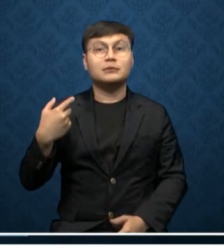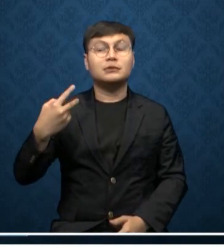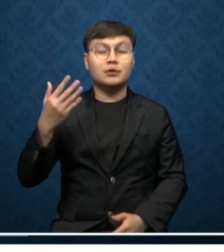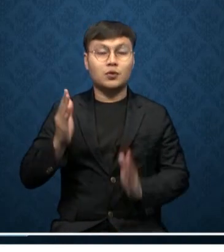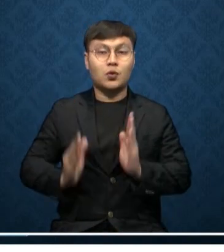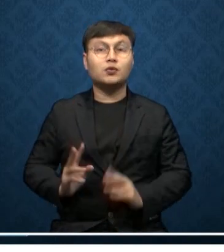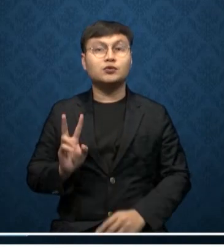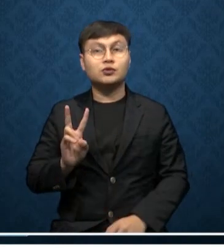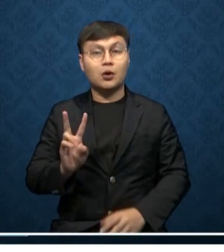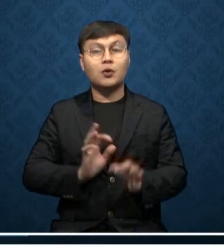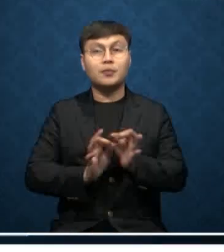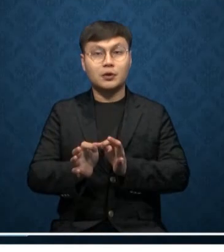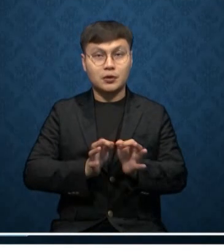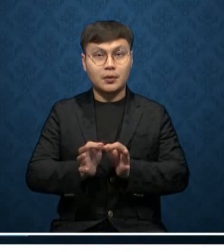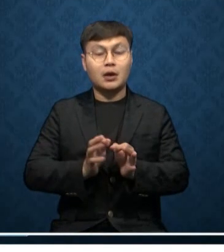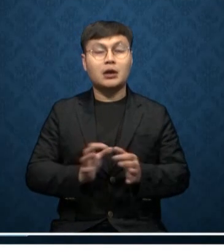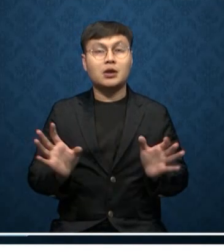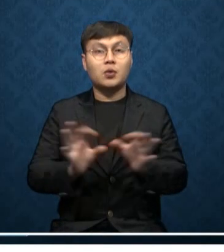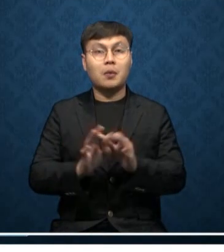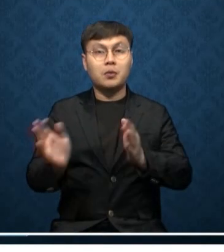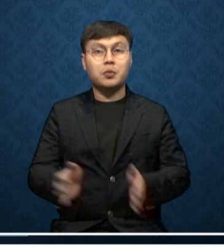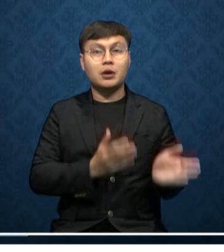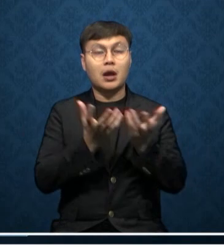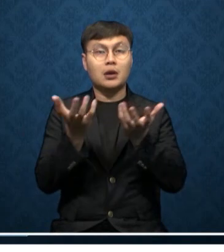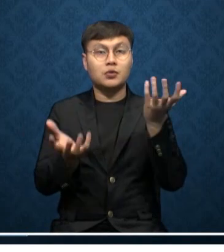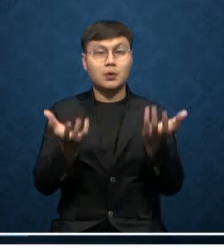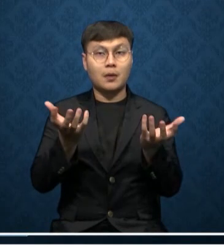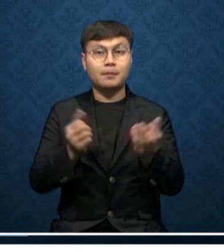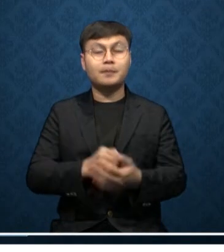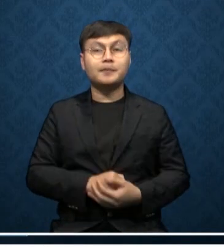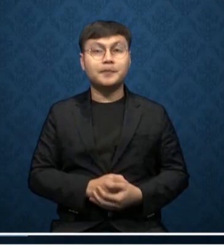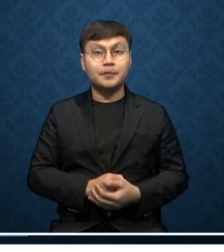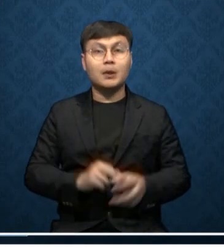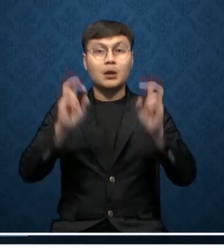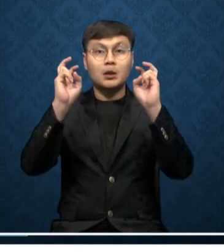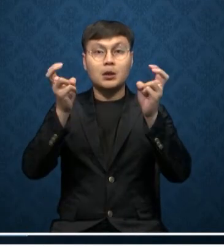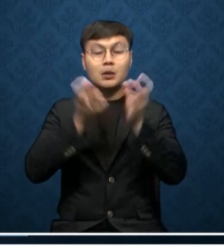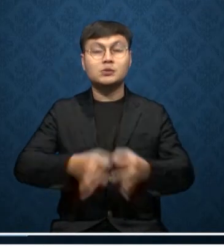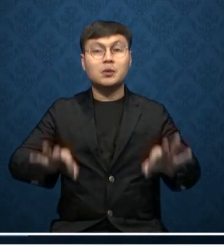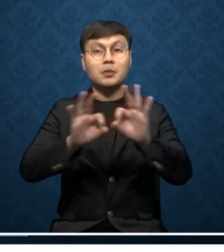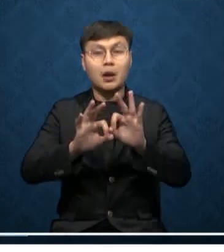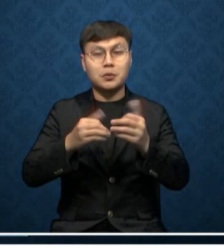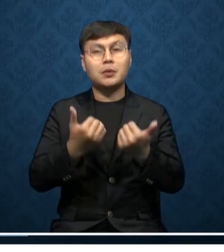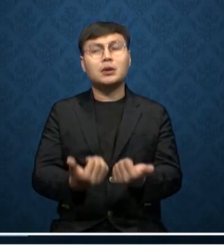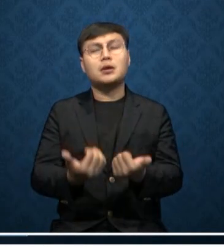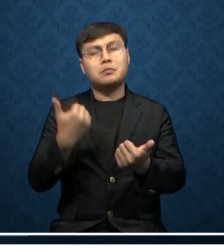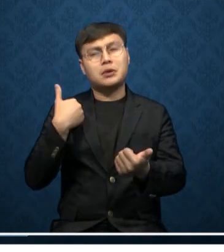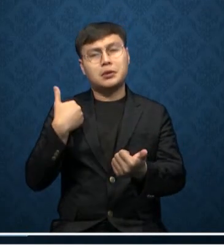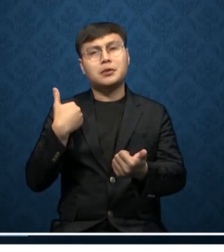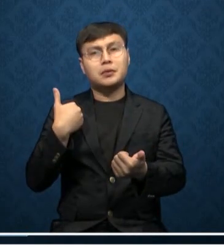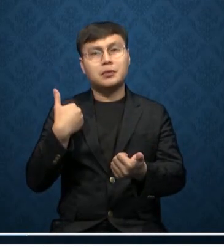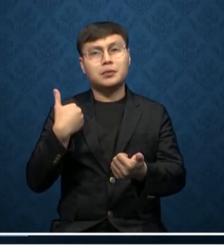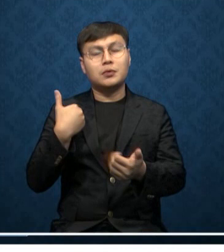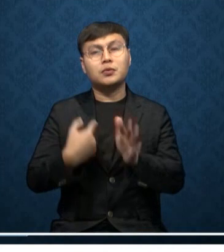ครับในเรื่องกระบวนการยุติธรรมนะครับผมได้ขึ้นจอไว้เป็นเรื่องที่สำคัญมากและขณะนี้ก็มีเหตุการณ์มี